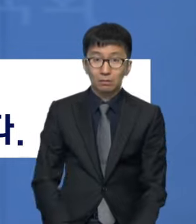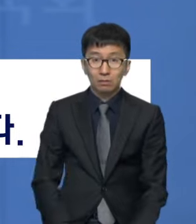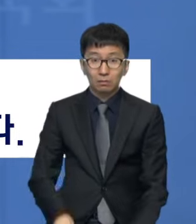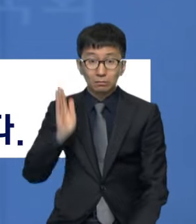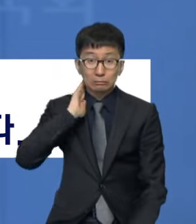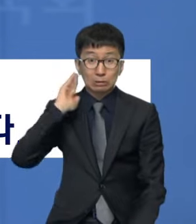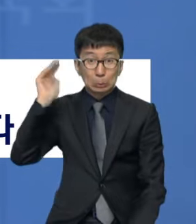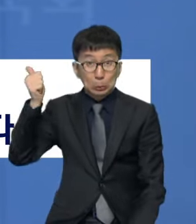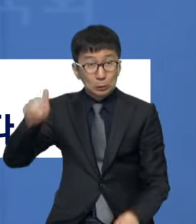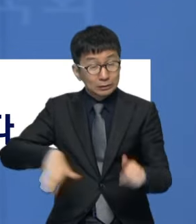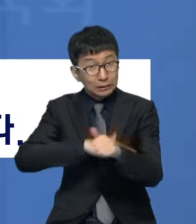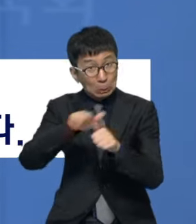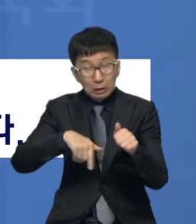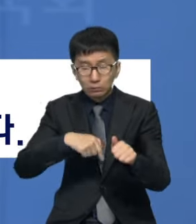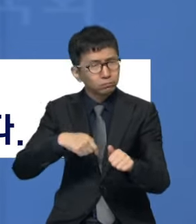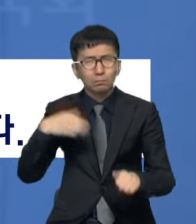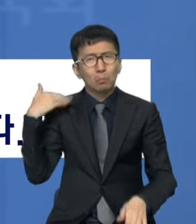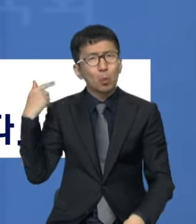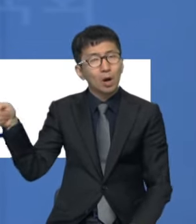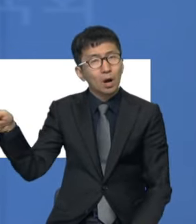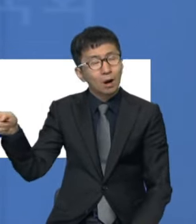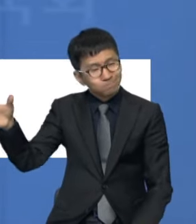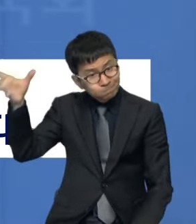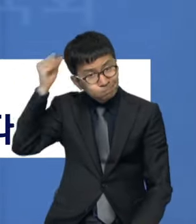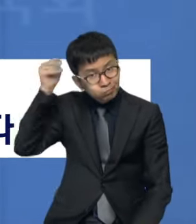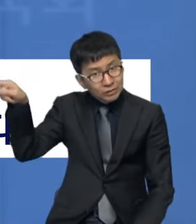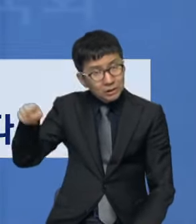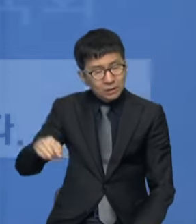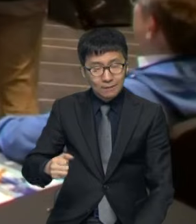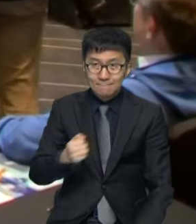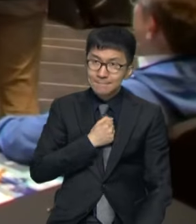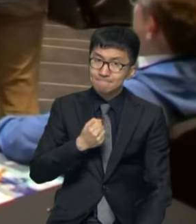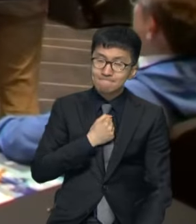대통령의 현실 인식에 참담함을 느낍니다.